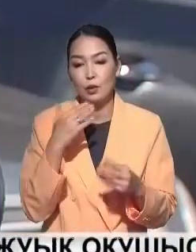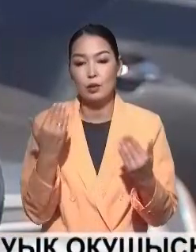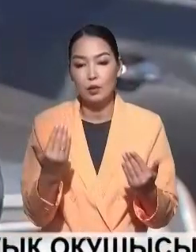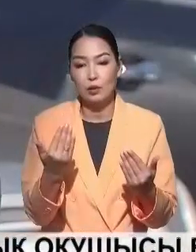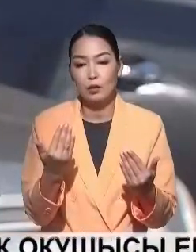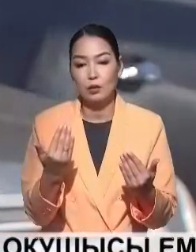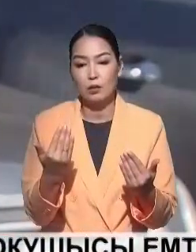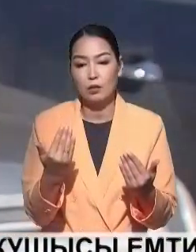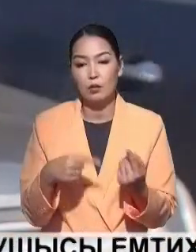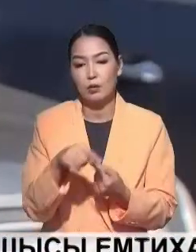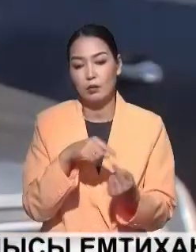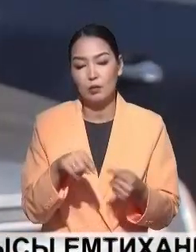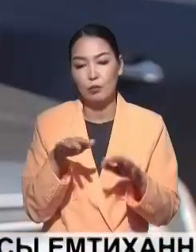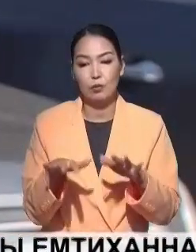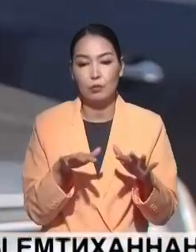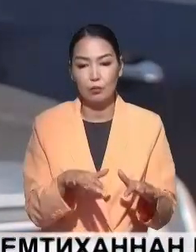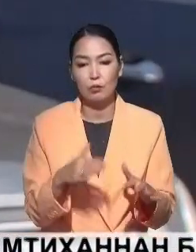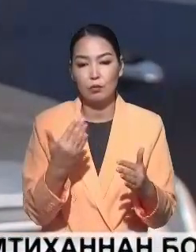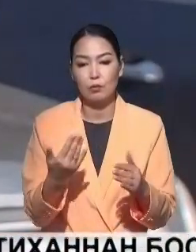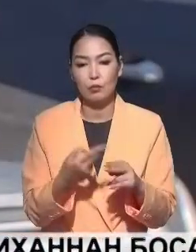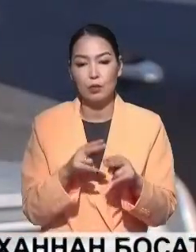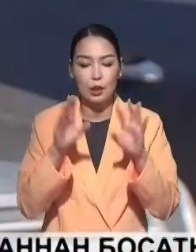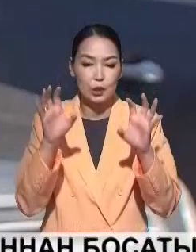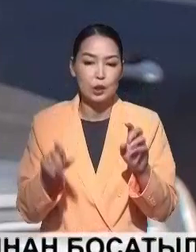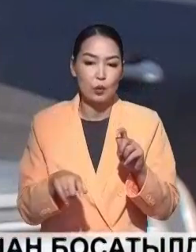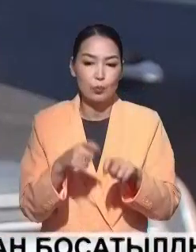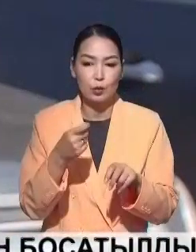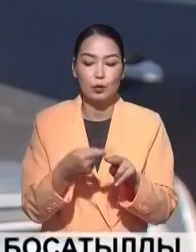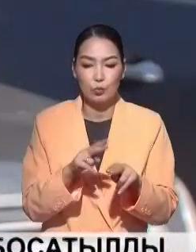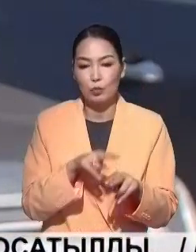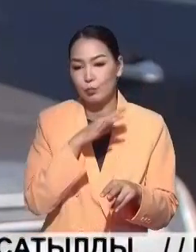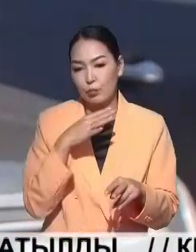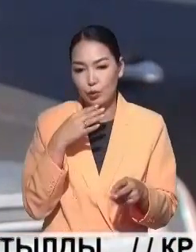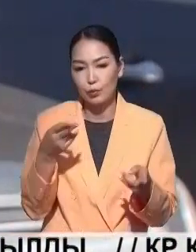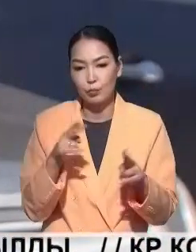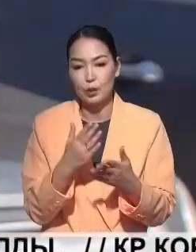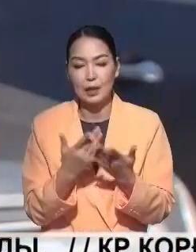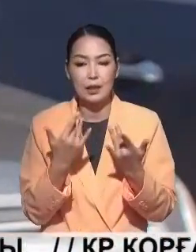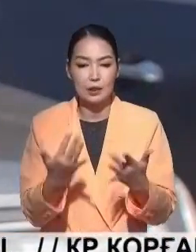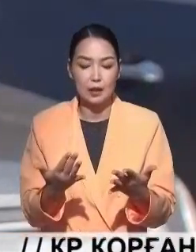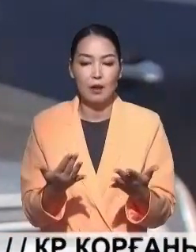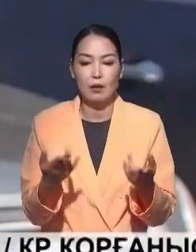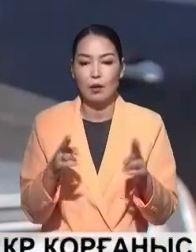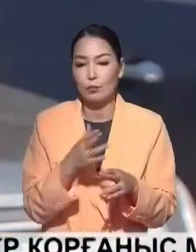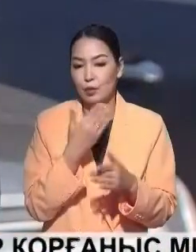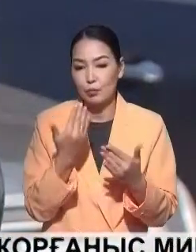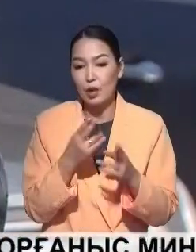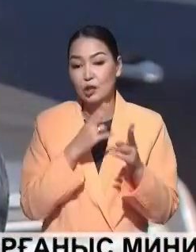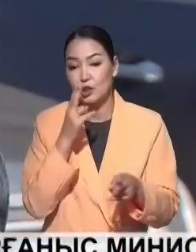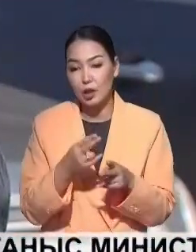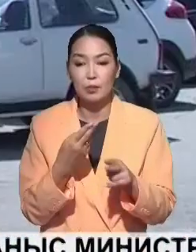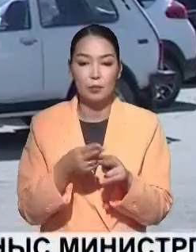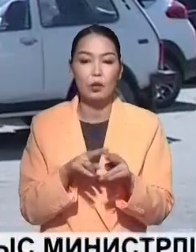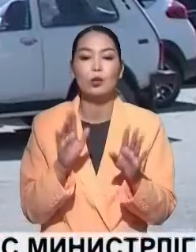кәсіп субъектілері ол сондай заңбұзушылықтар орын алса да сол қалпы қалып қою мүмкін. Тек қана шағымның төңірегінде